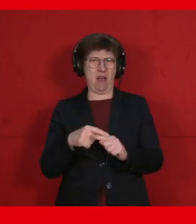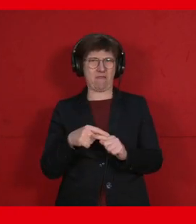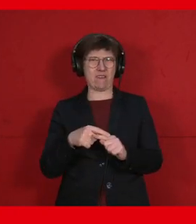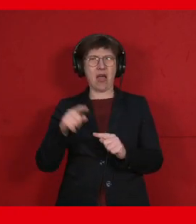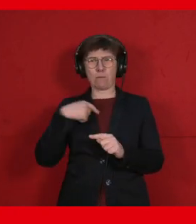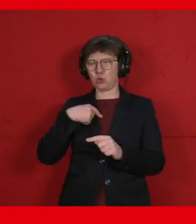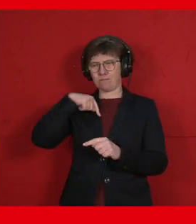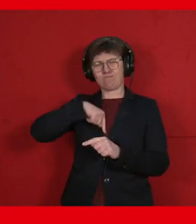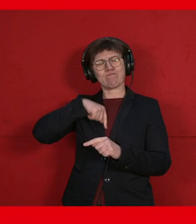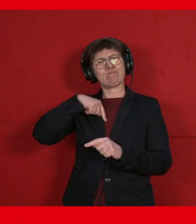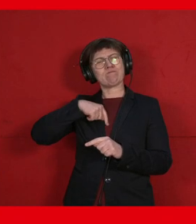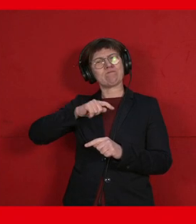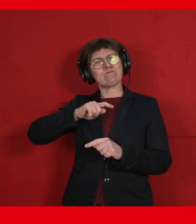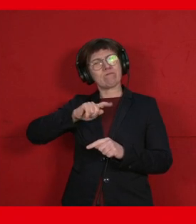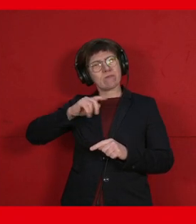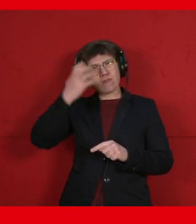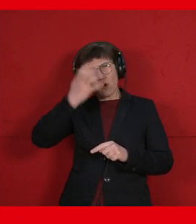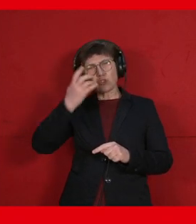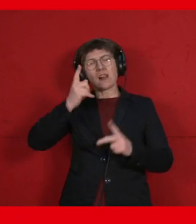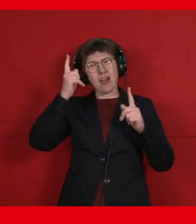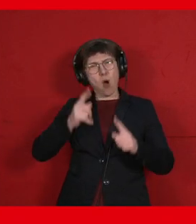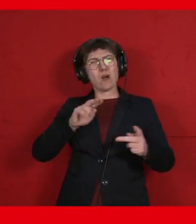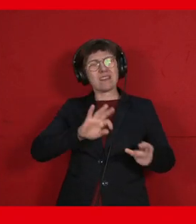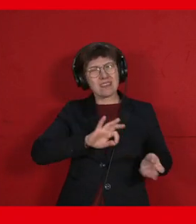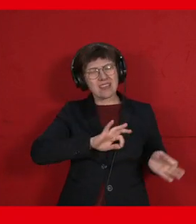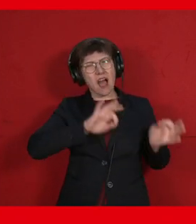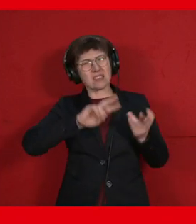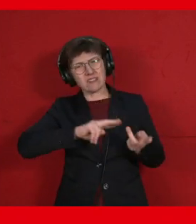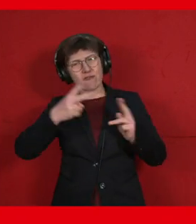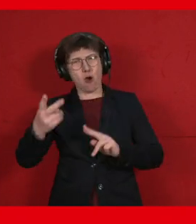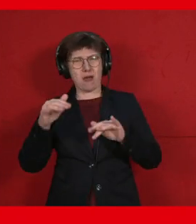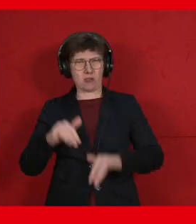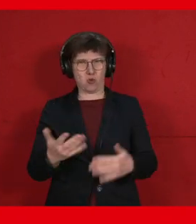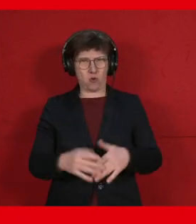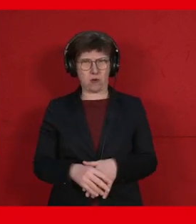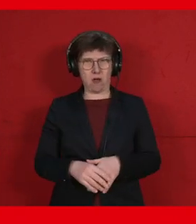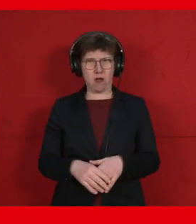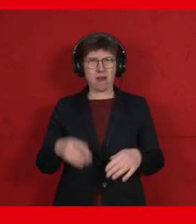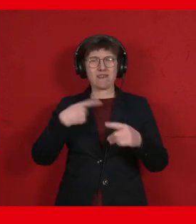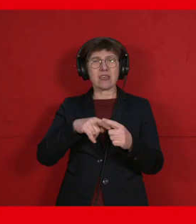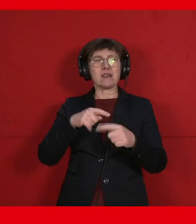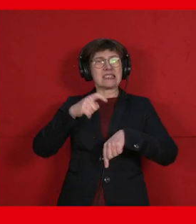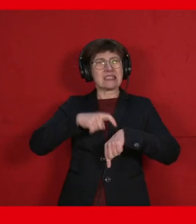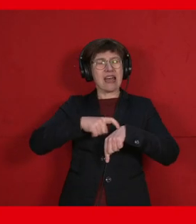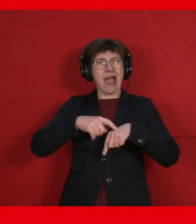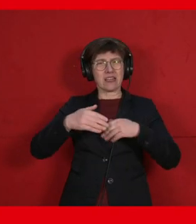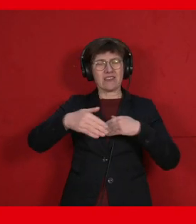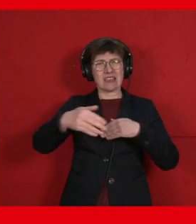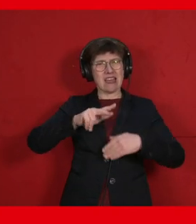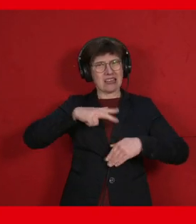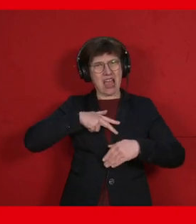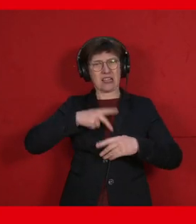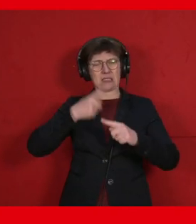darauf einstellen, dass wir da zu einer Transformation kommen, und zwar eben auch auf ambitionierten Zeitachsen, dass wir